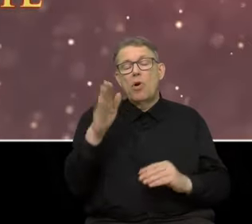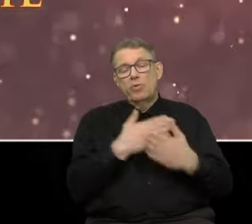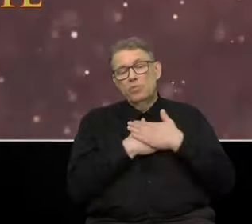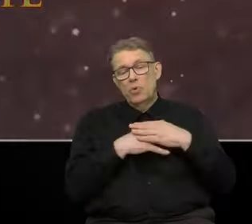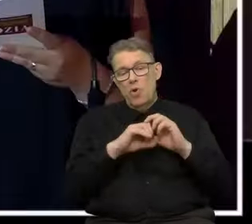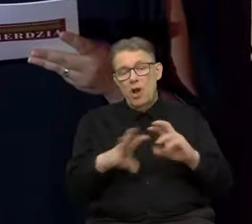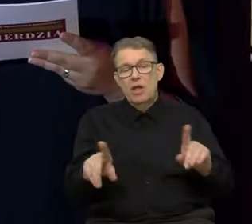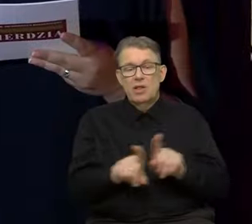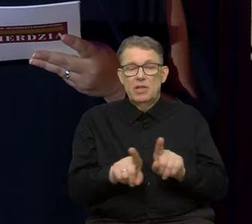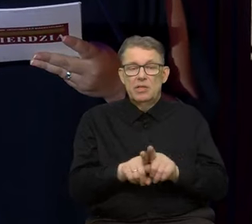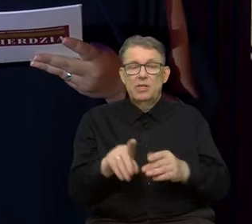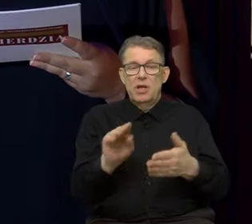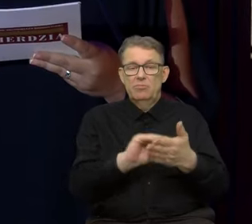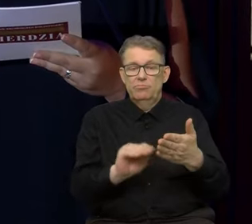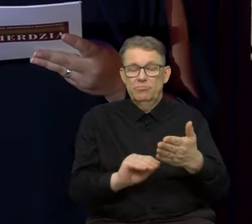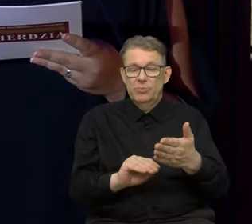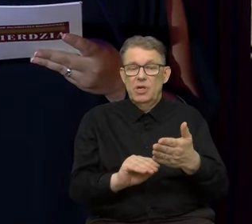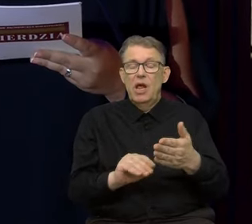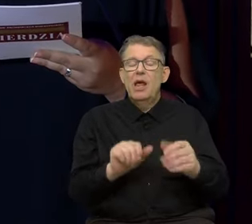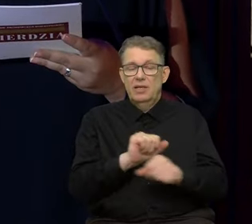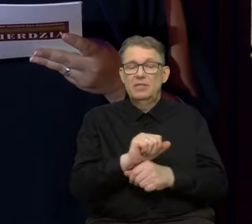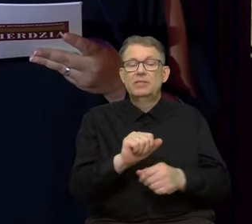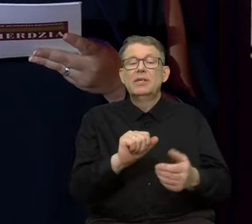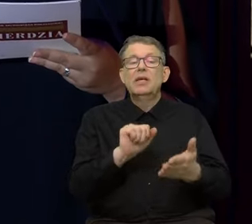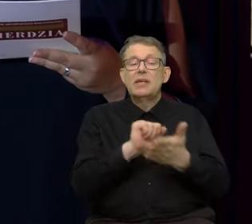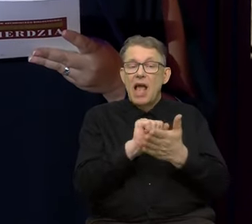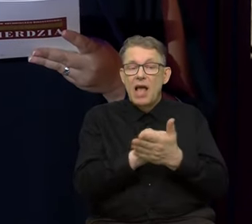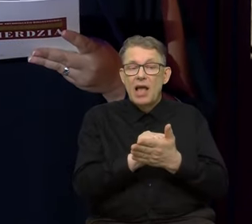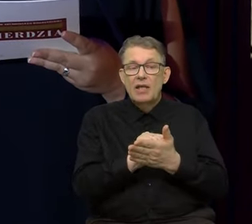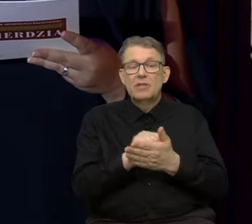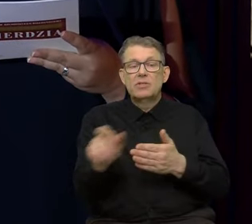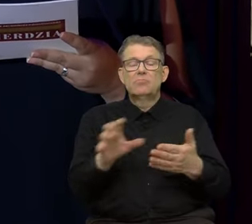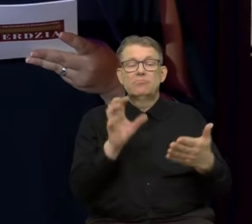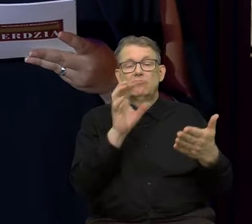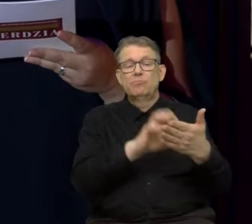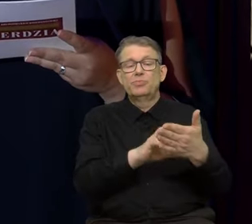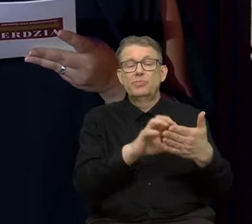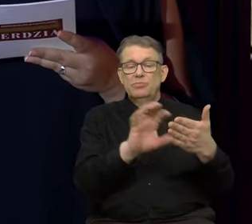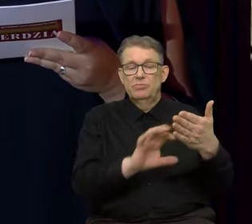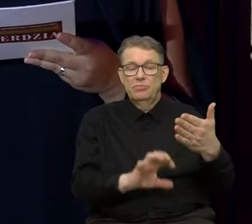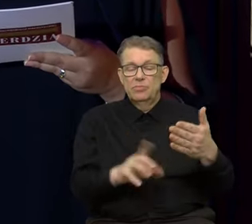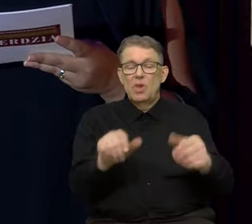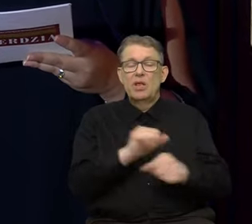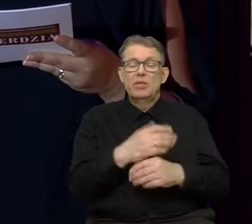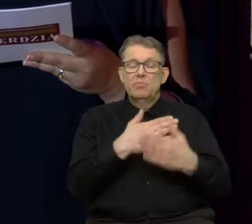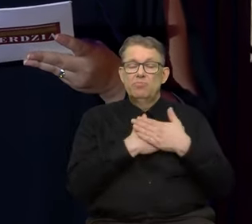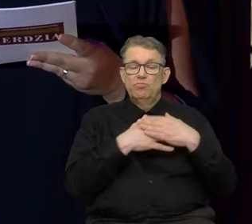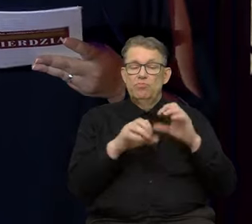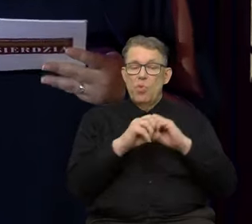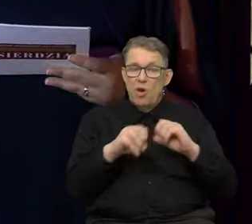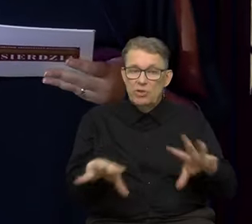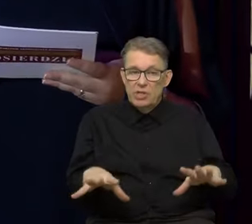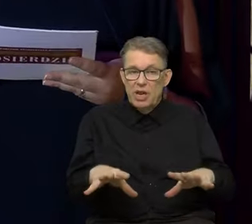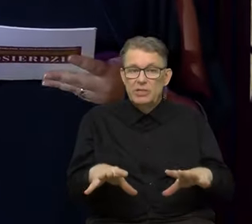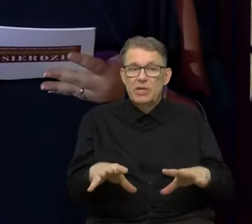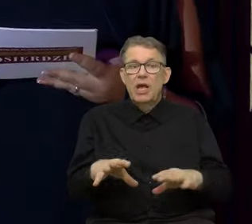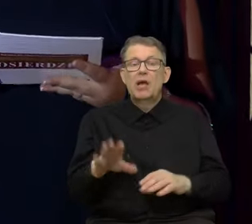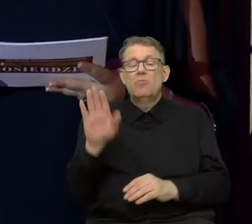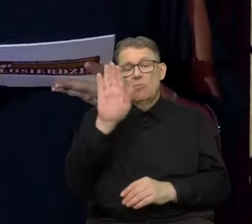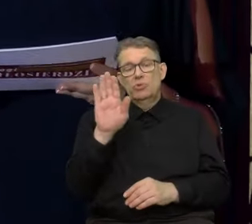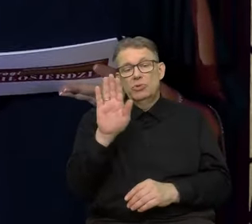również magazyn z artykułami poświęconymi tematyce Miłosierdzia Bożego, Divine Mercy